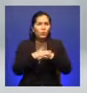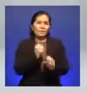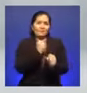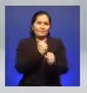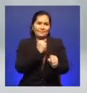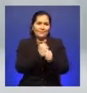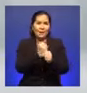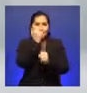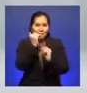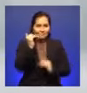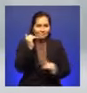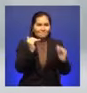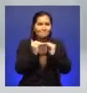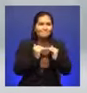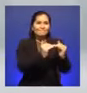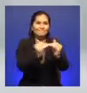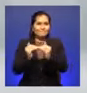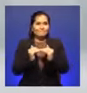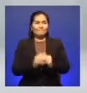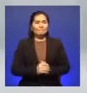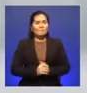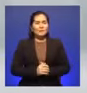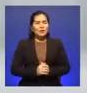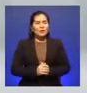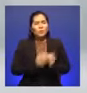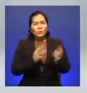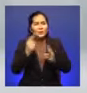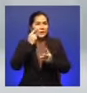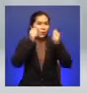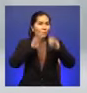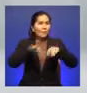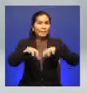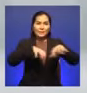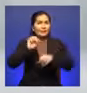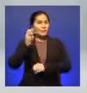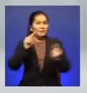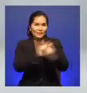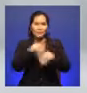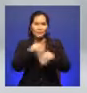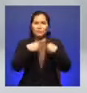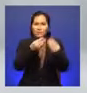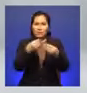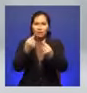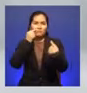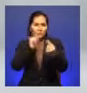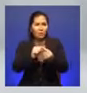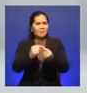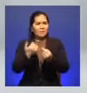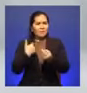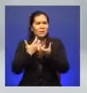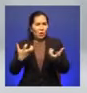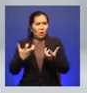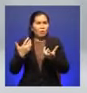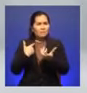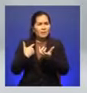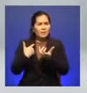ภาพชีวิตได้เข้ามามีส่วนร่วมในการจัดการสวัสดิการสังคมในรูปแบบต่างๆรวมถึงมีนวัตกรรมในเรื่อง